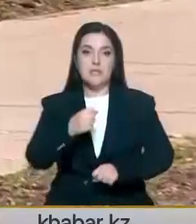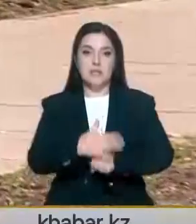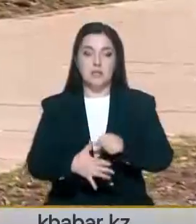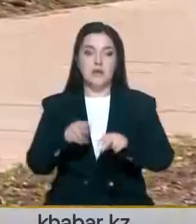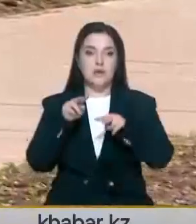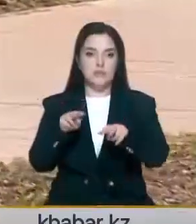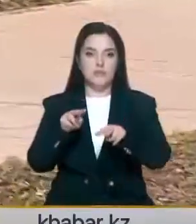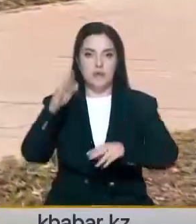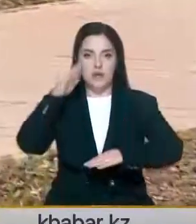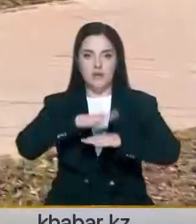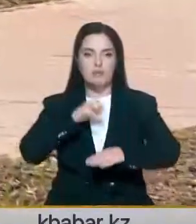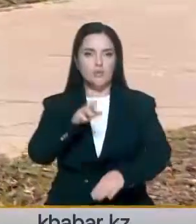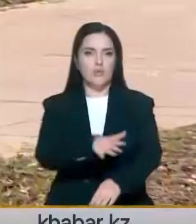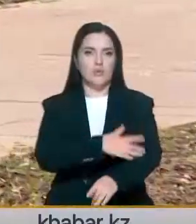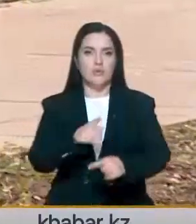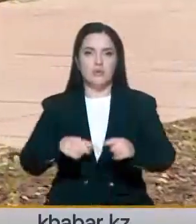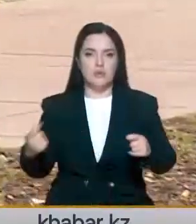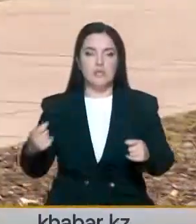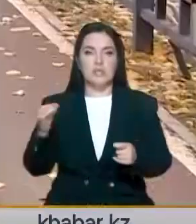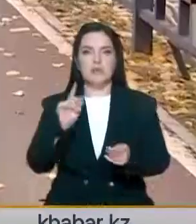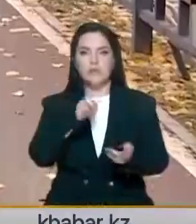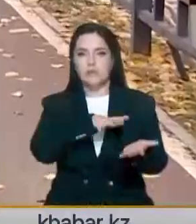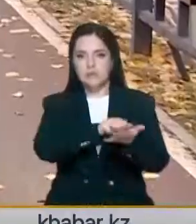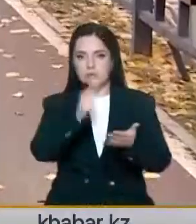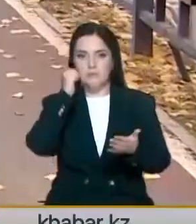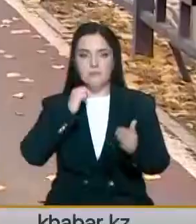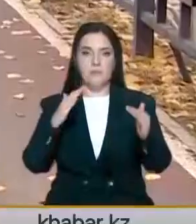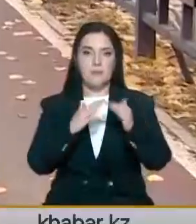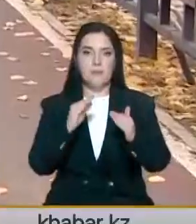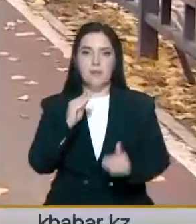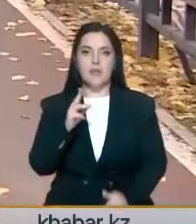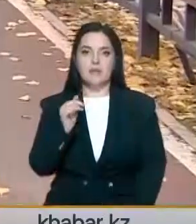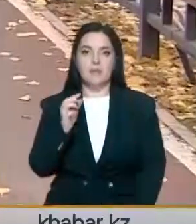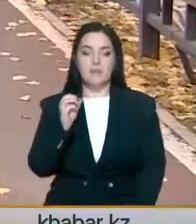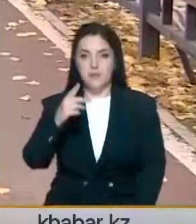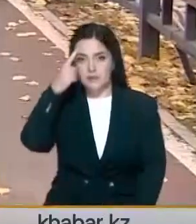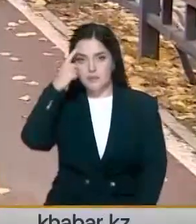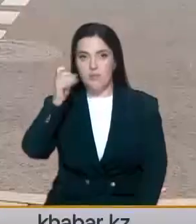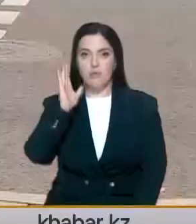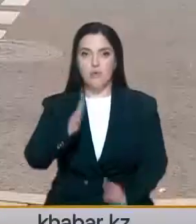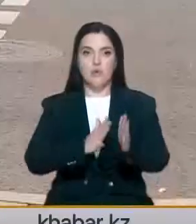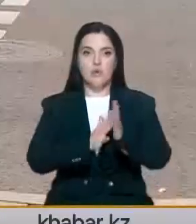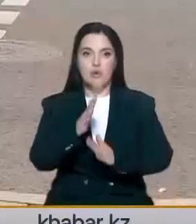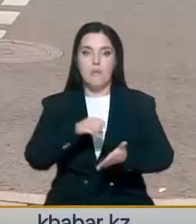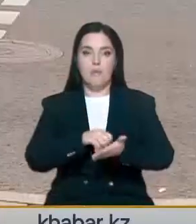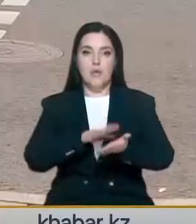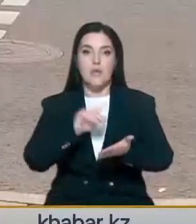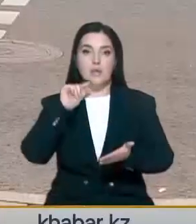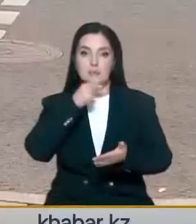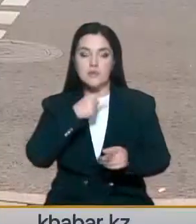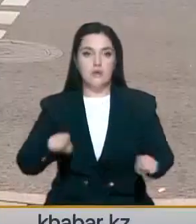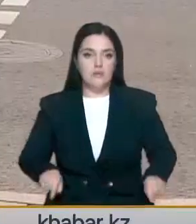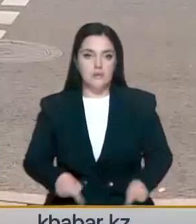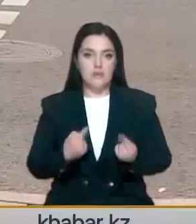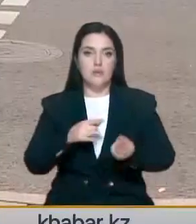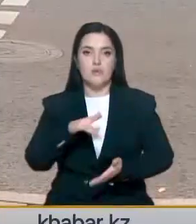медцентров. На особом контроле у акима долгострой и снос аварийного жилья. Женис Касымбек также сообщил о росте основных показателей